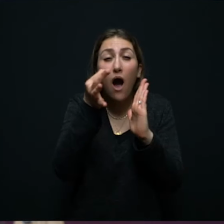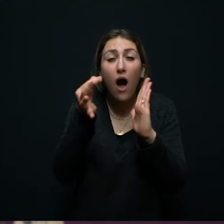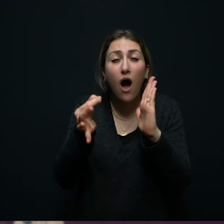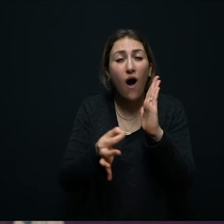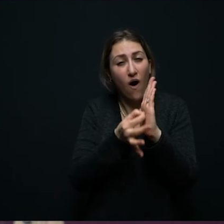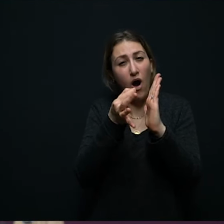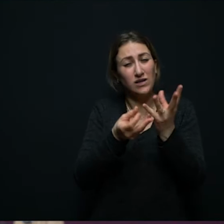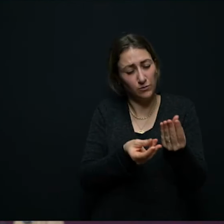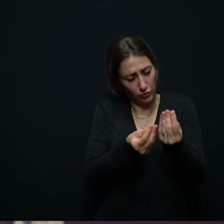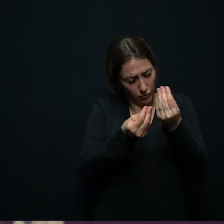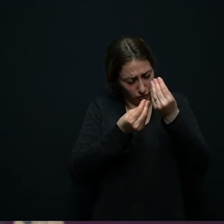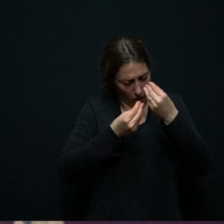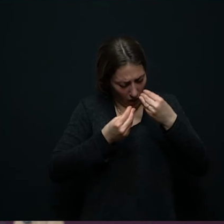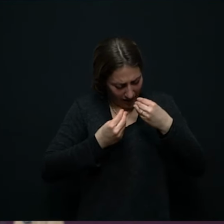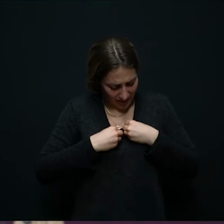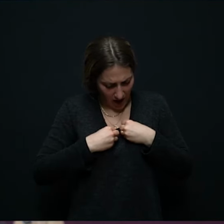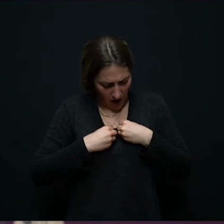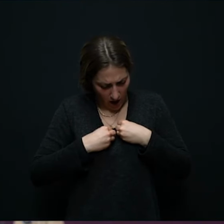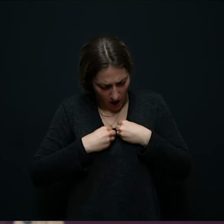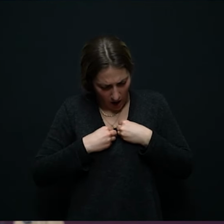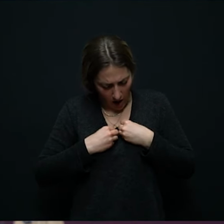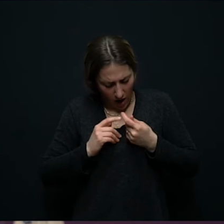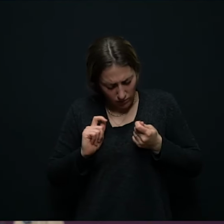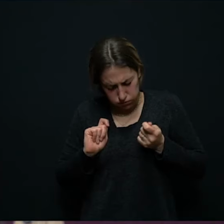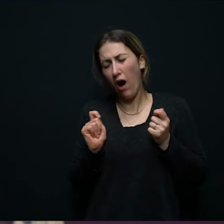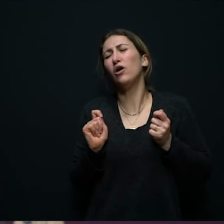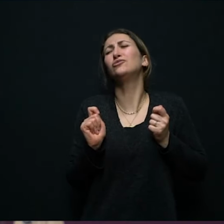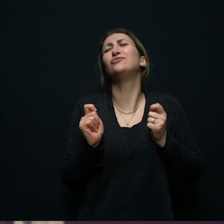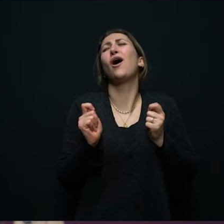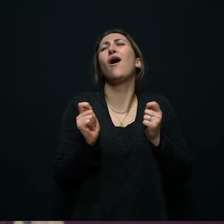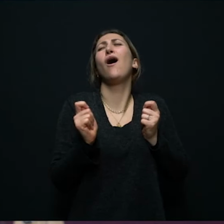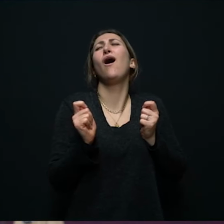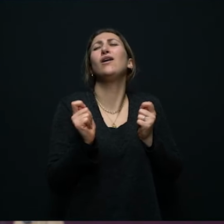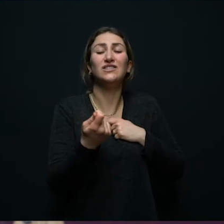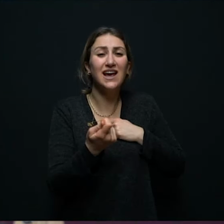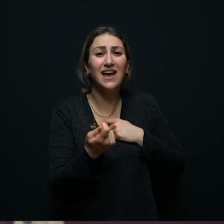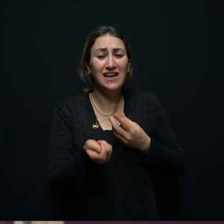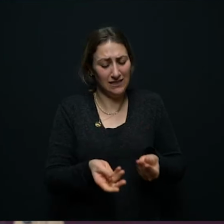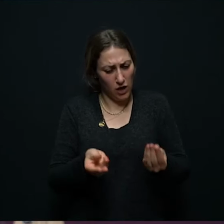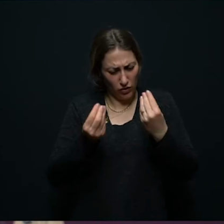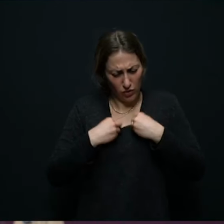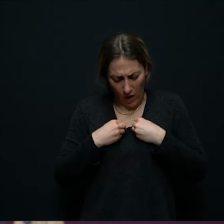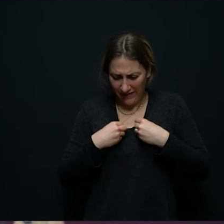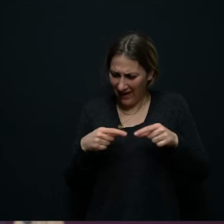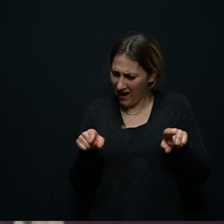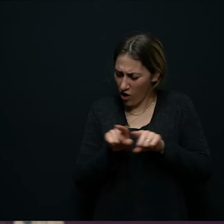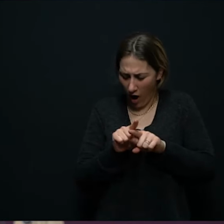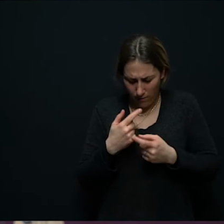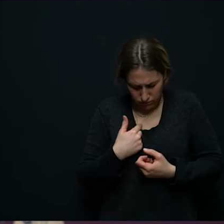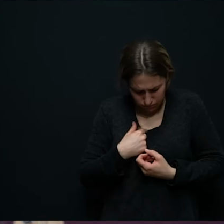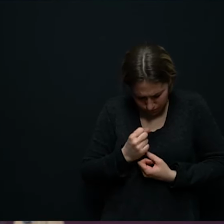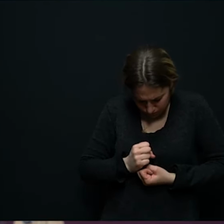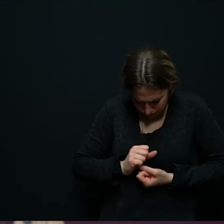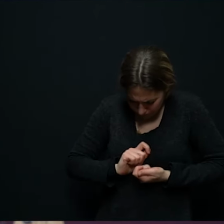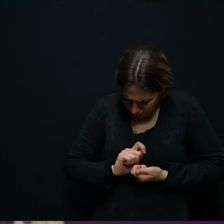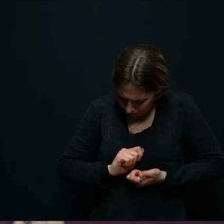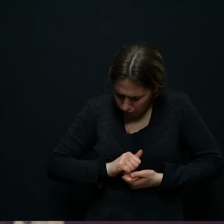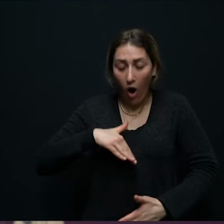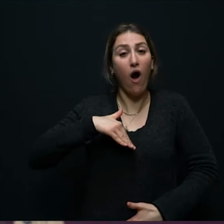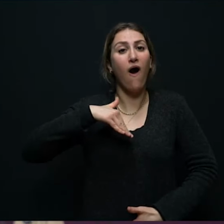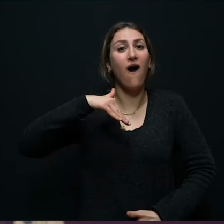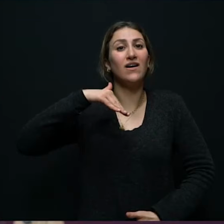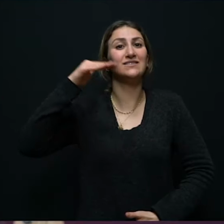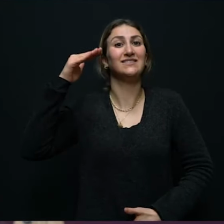seuil obéir s'est conformé nos vies a à l'esprit de la parole c'est ça qui nous change c'est ça qui nous